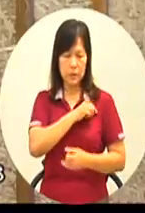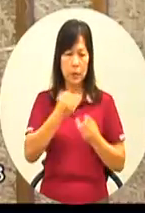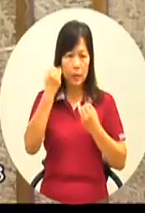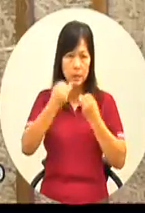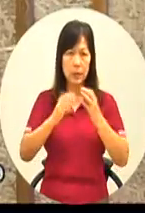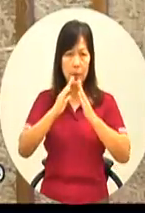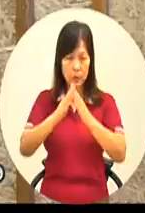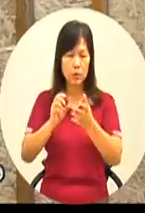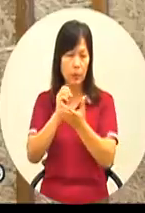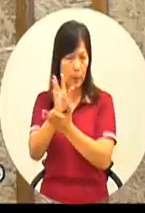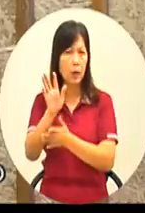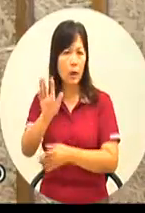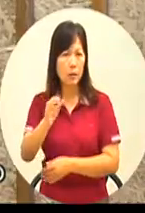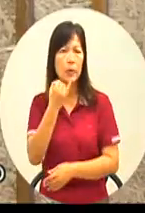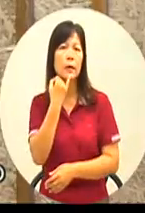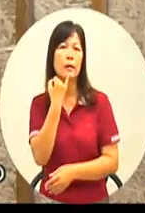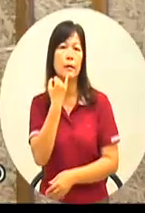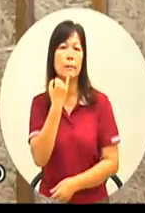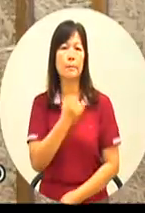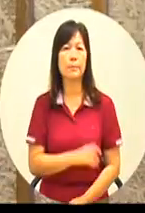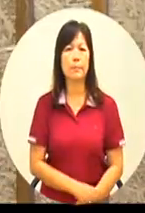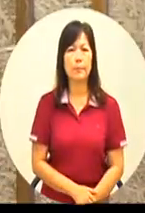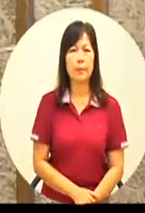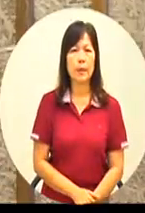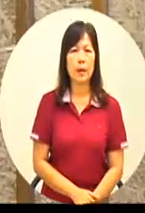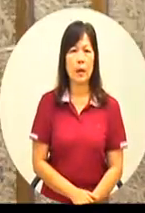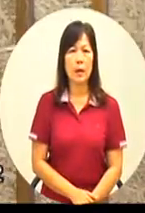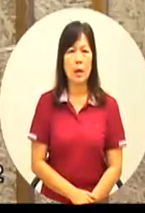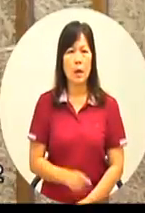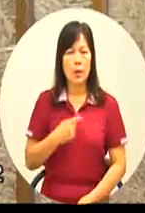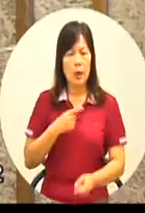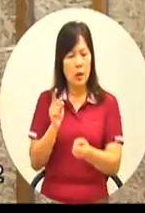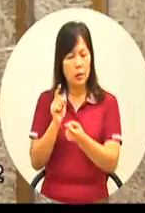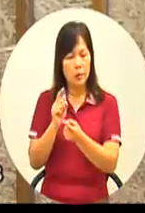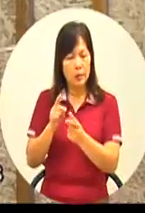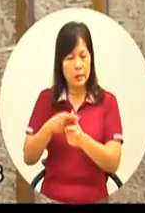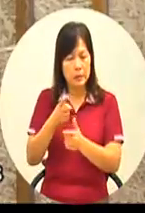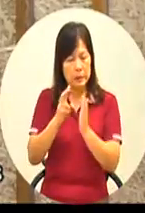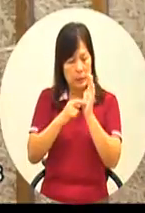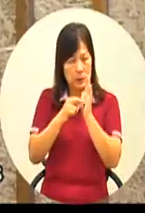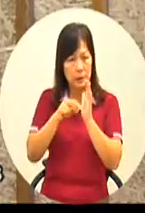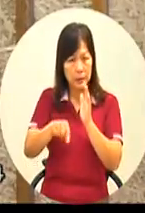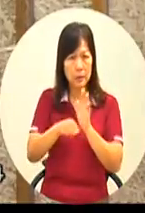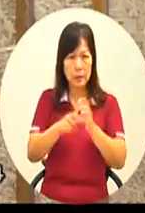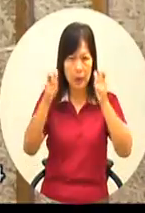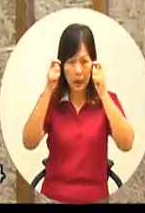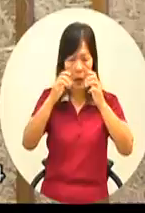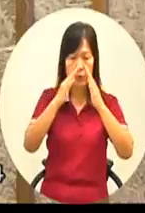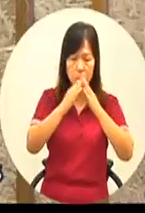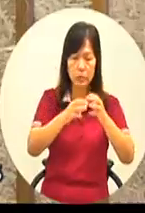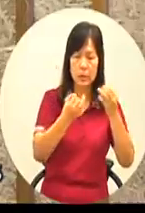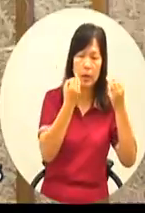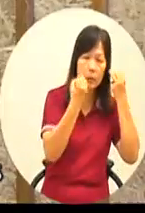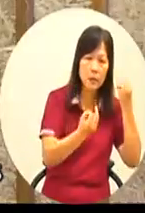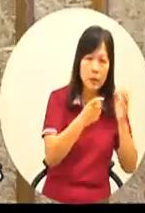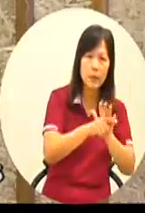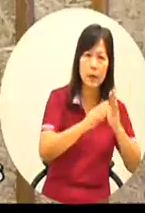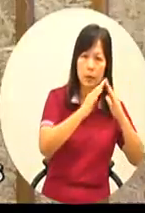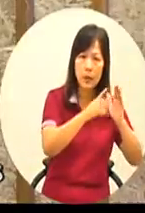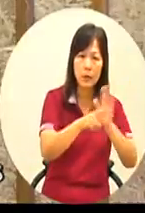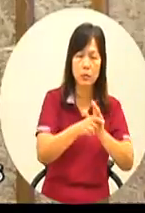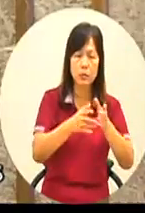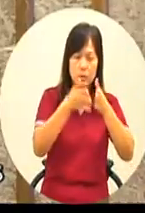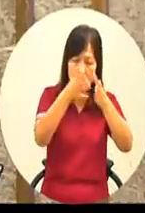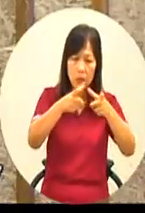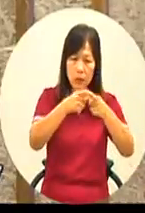员做报告了哈。那目前我要先跟议员报告，就是说，其实高雄跟姐妹市之间的关系，并不是只有着重在日